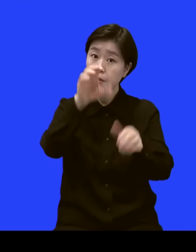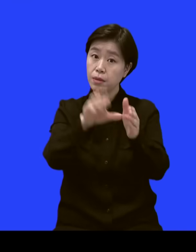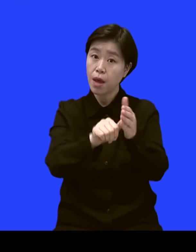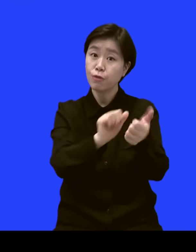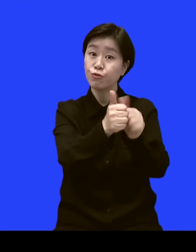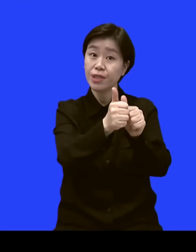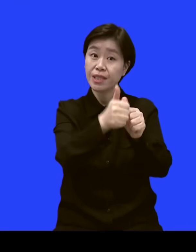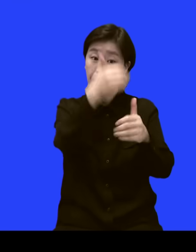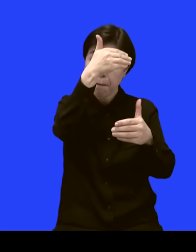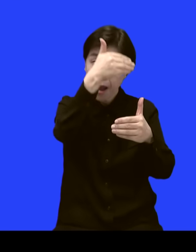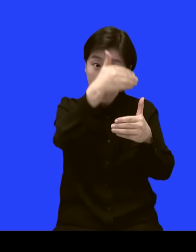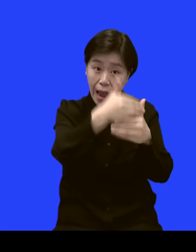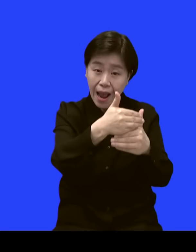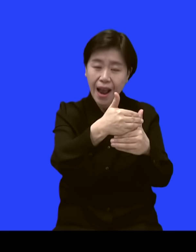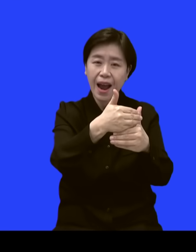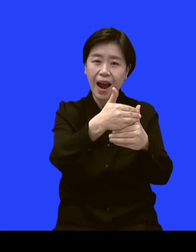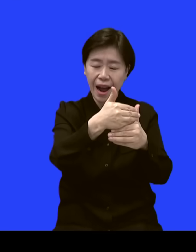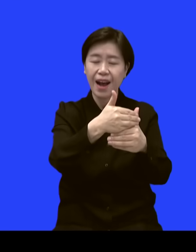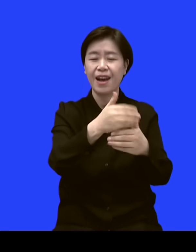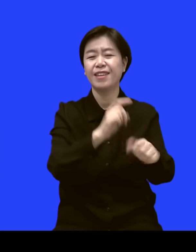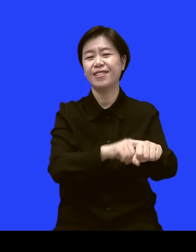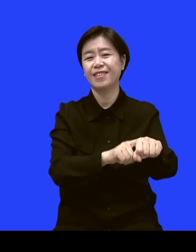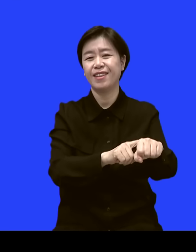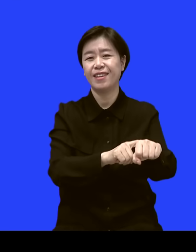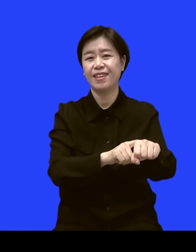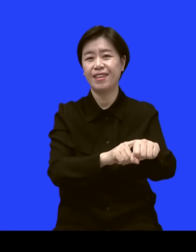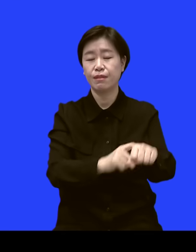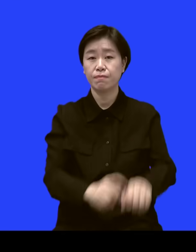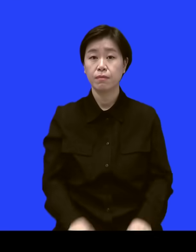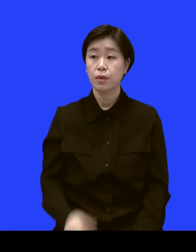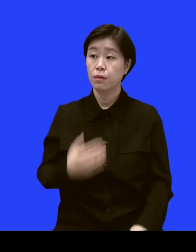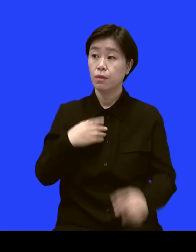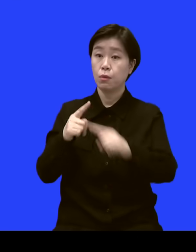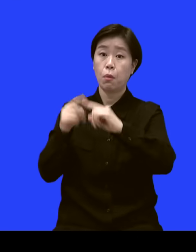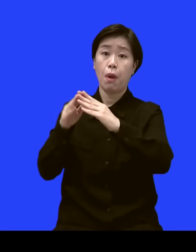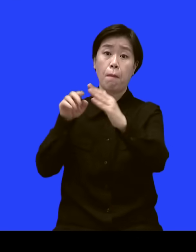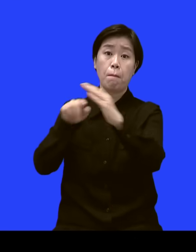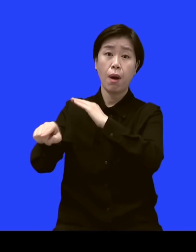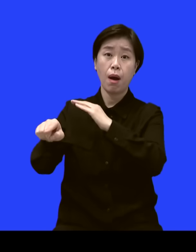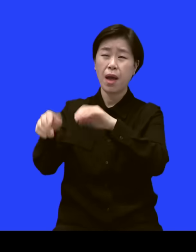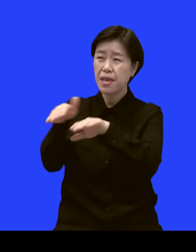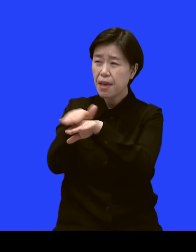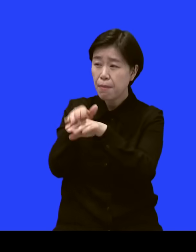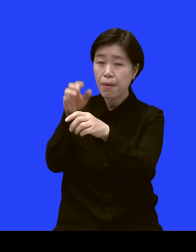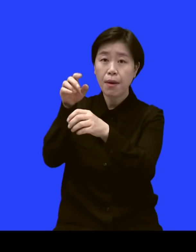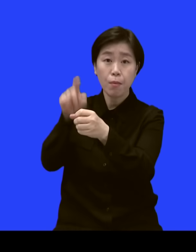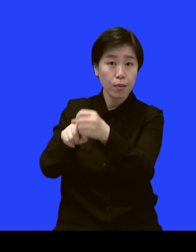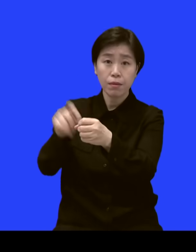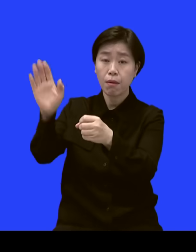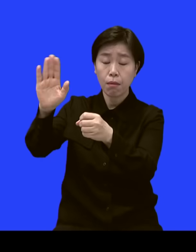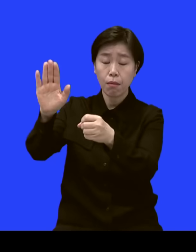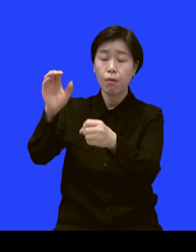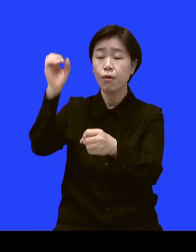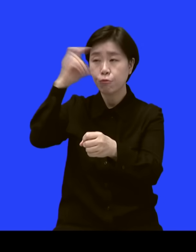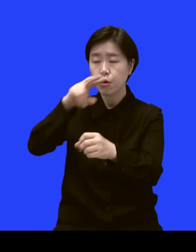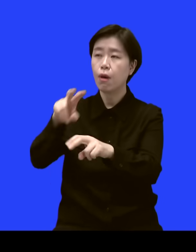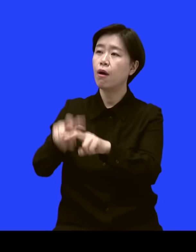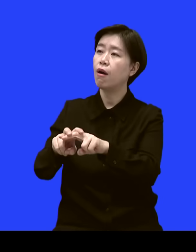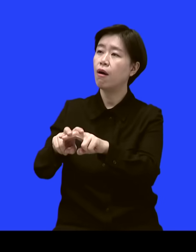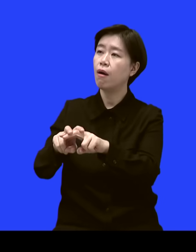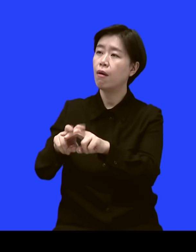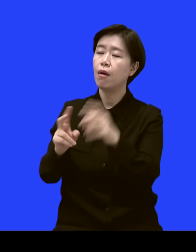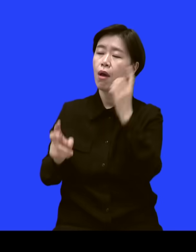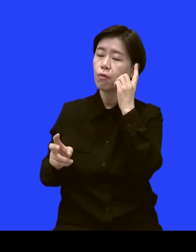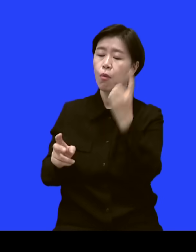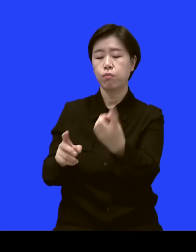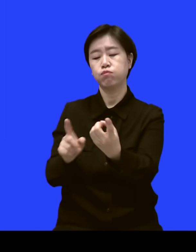좋거든요. 뭐가 떨어지고 오늘 많이 떨어진 거. 아. 설교 안 들었어요. 그러니까 외출하러 가는 거고. 네, 그냥 교회 가서 앉아있다 앉아있는 오는 거, 거예요. 예. 앉아있다 오고,